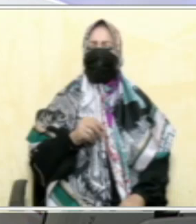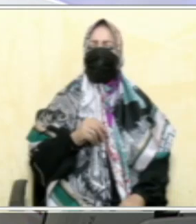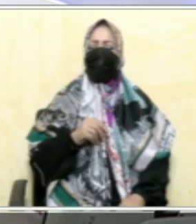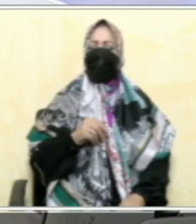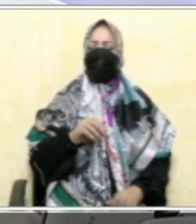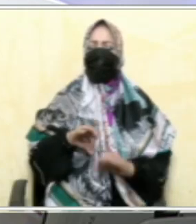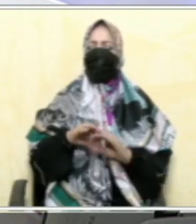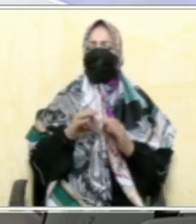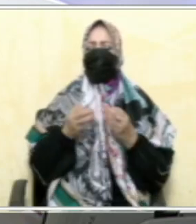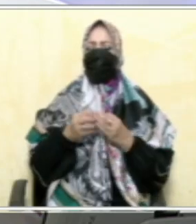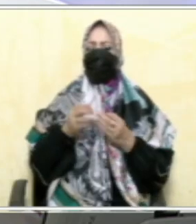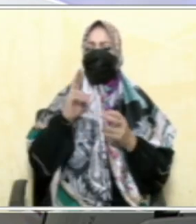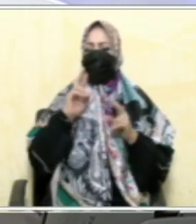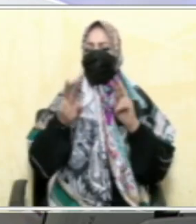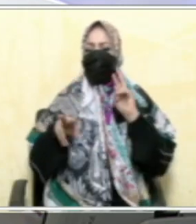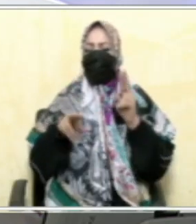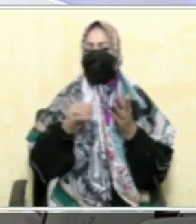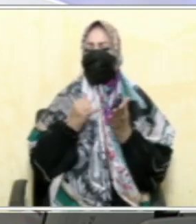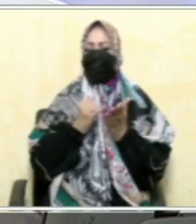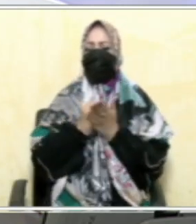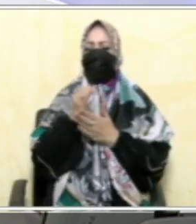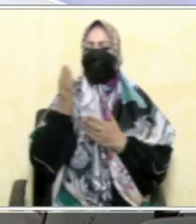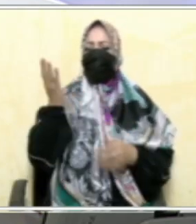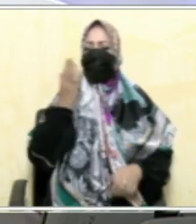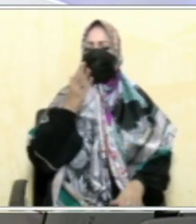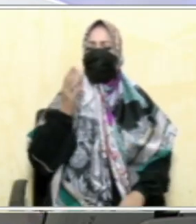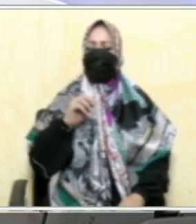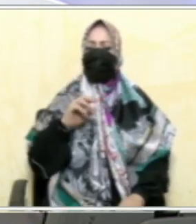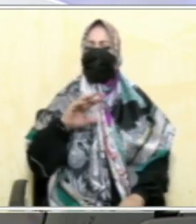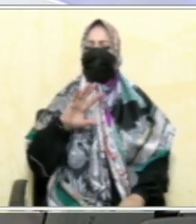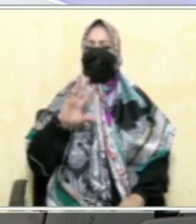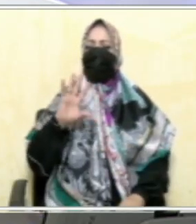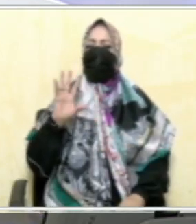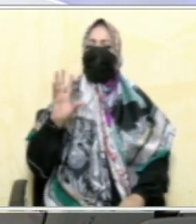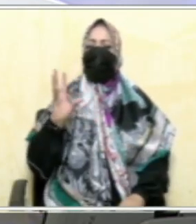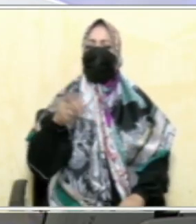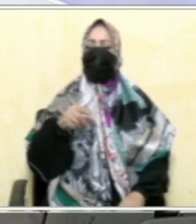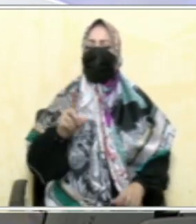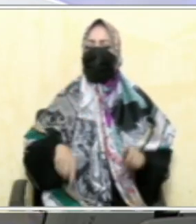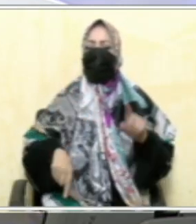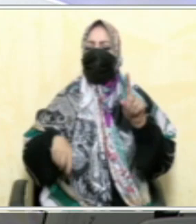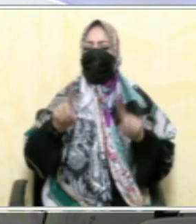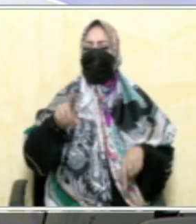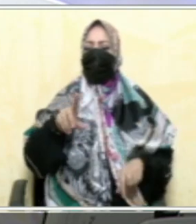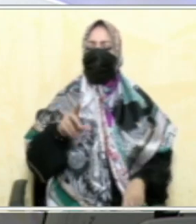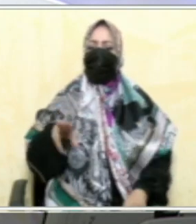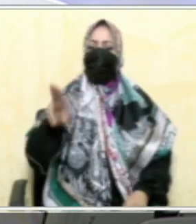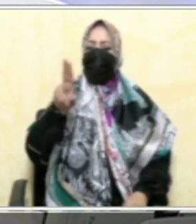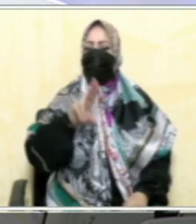ترد إلينا، فإني أود هنا أن أرسل